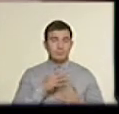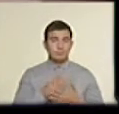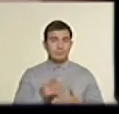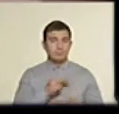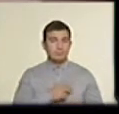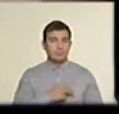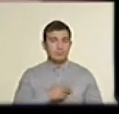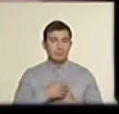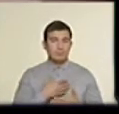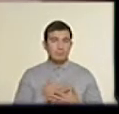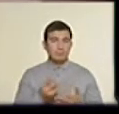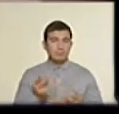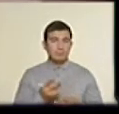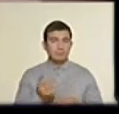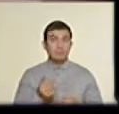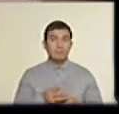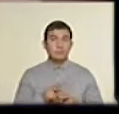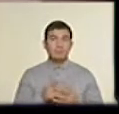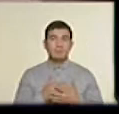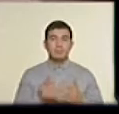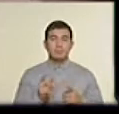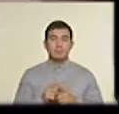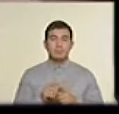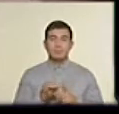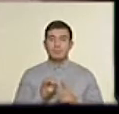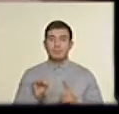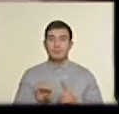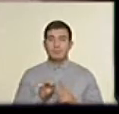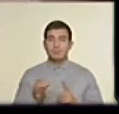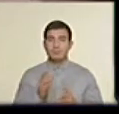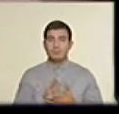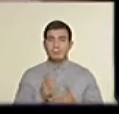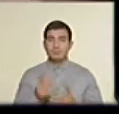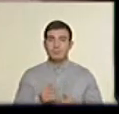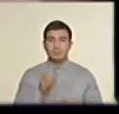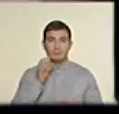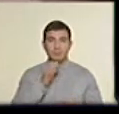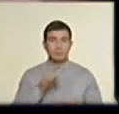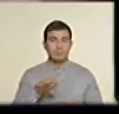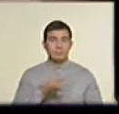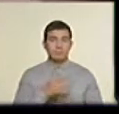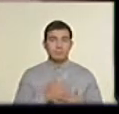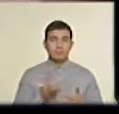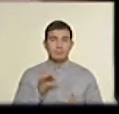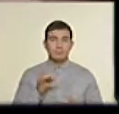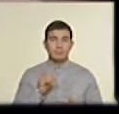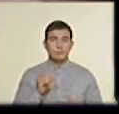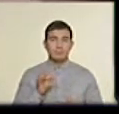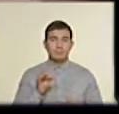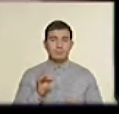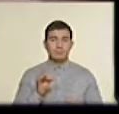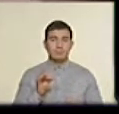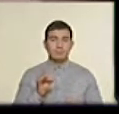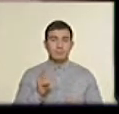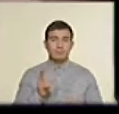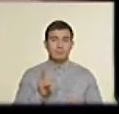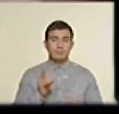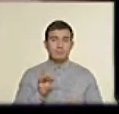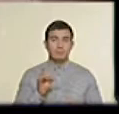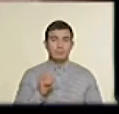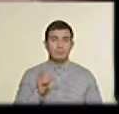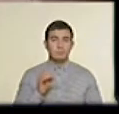O'zbekistonda rekreatsiya va turizm mavzusini yaxshilab o'qib chiqing hamda O'zbekistondagi rekreatsiya va turizm sohasiga tegishli